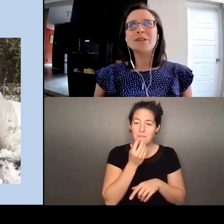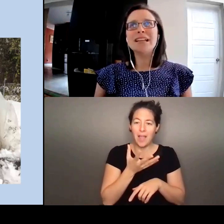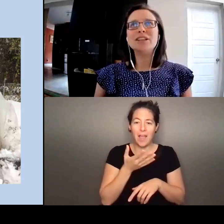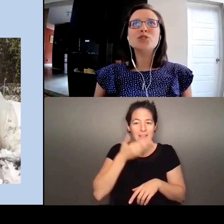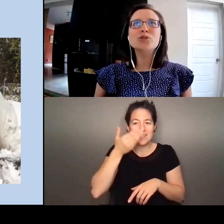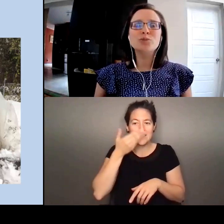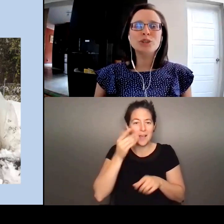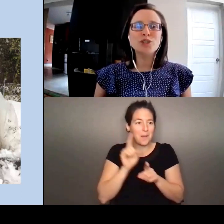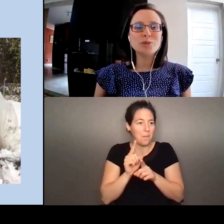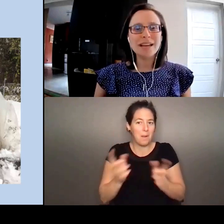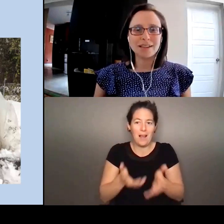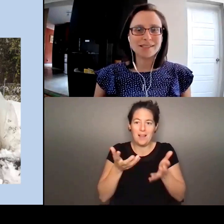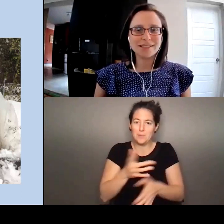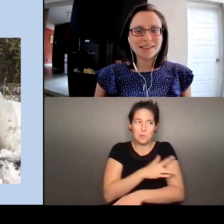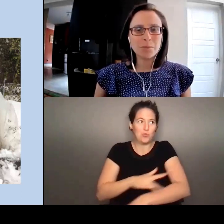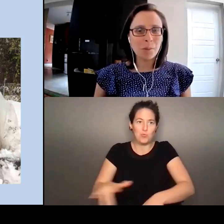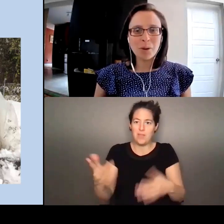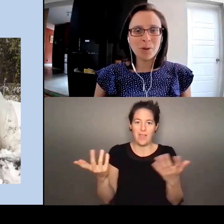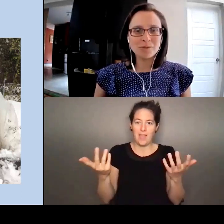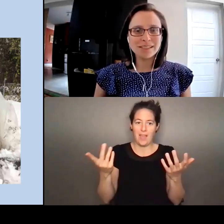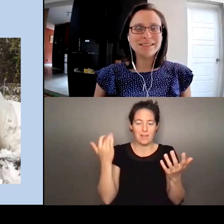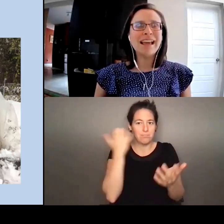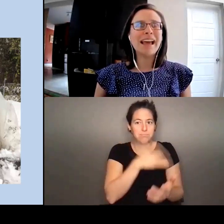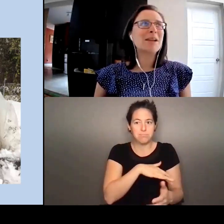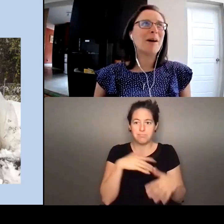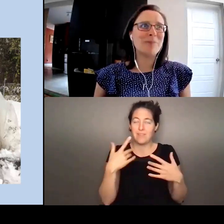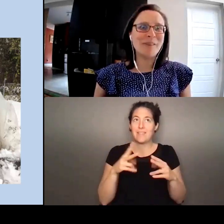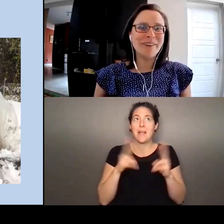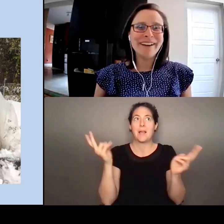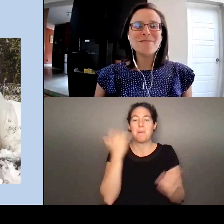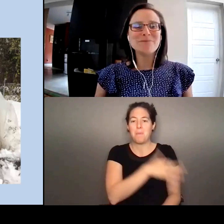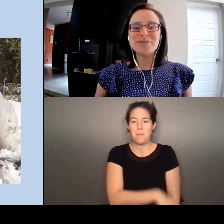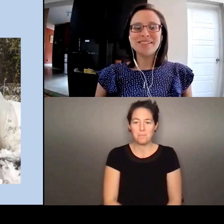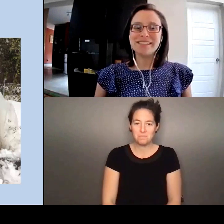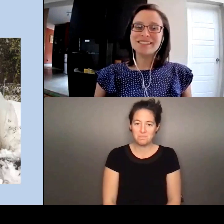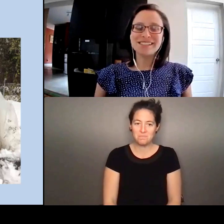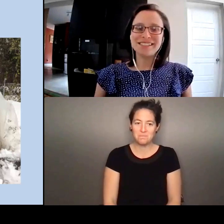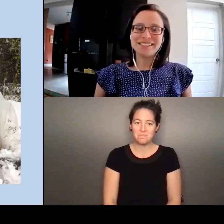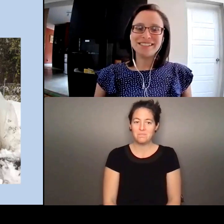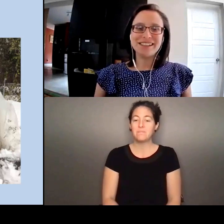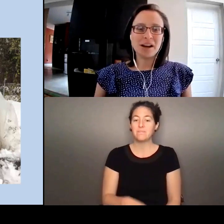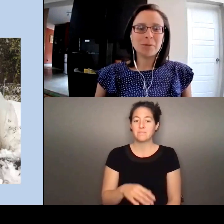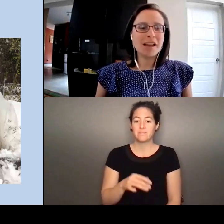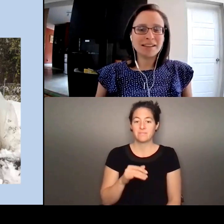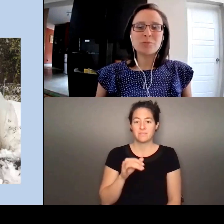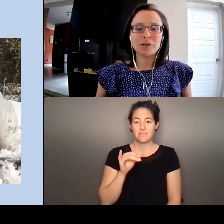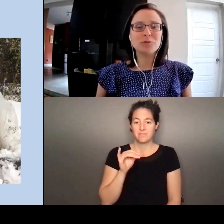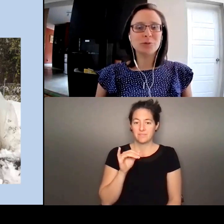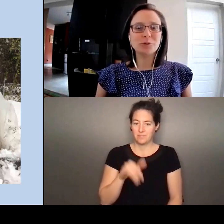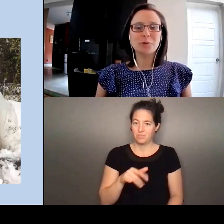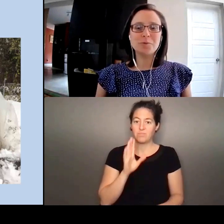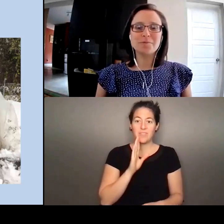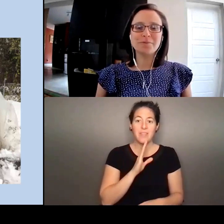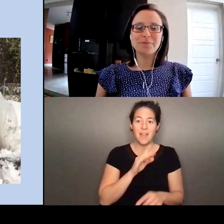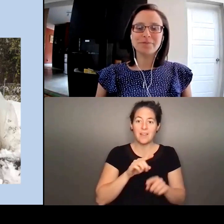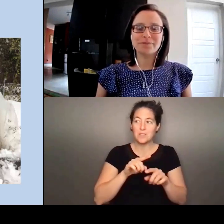sent comme les laitues du mois de juillet. C'est tellement bon, c'est tellement bon. Puis c'est ça, il y a quand même de la neige partout autour